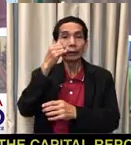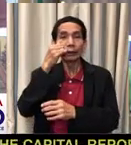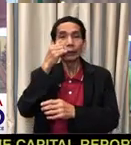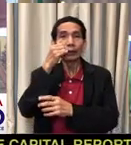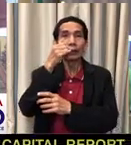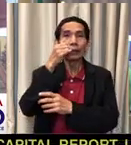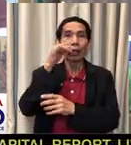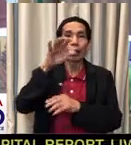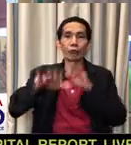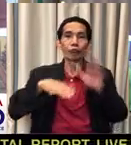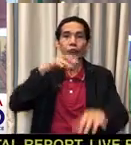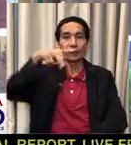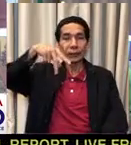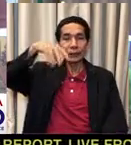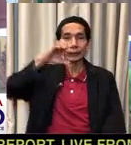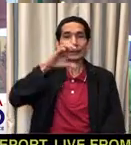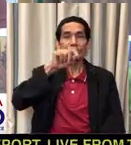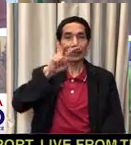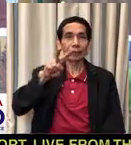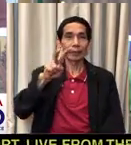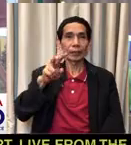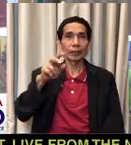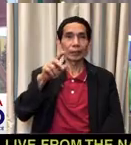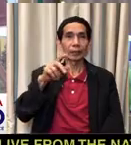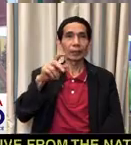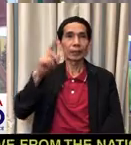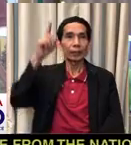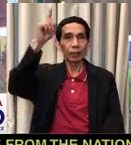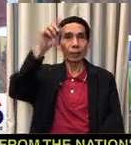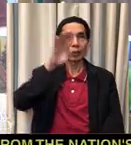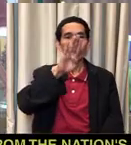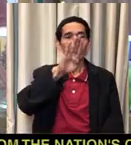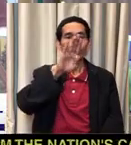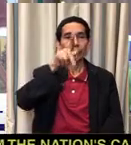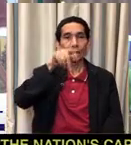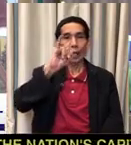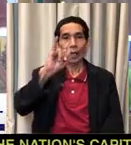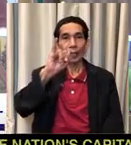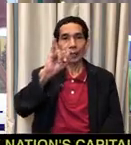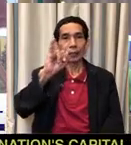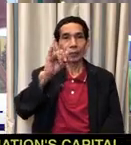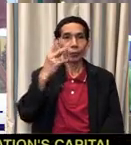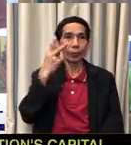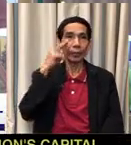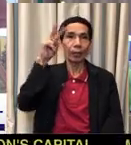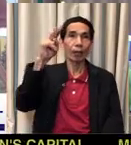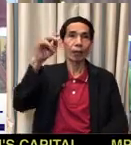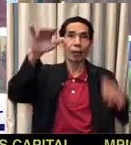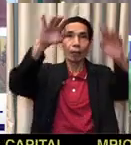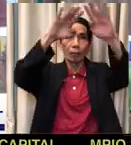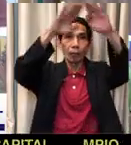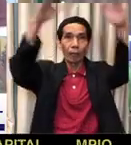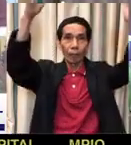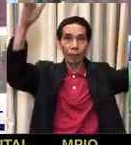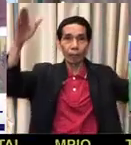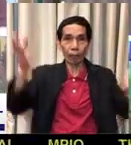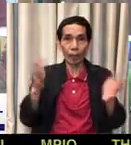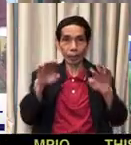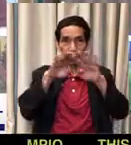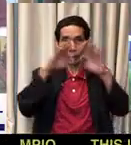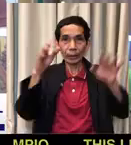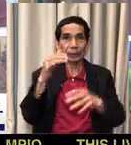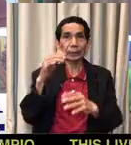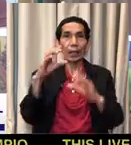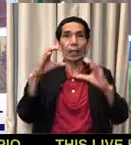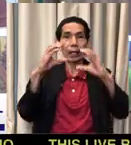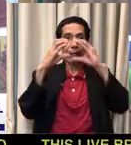pag naglakad kayo. Ayan ha, tinitipan ko na kayo. Nandun sa may BPI, nakikita nyo may box doon. Camera po